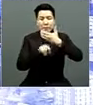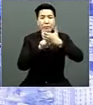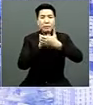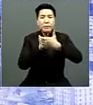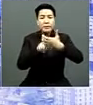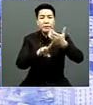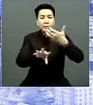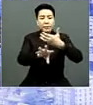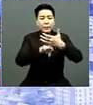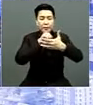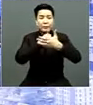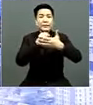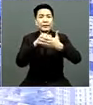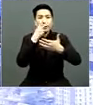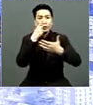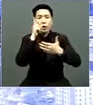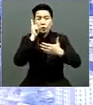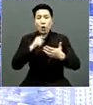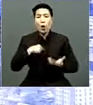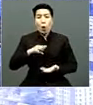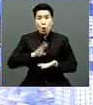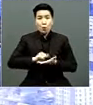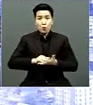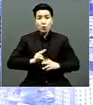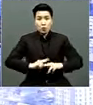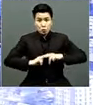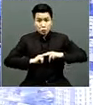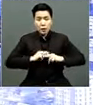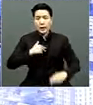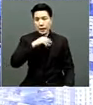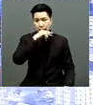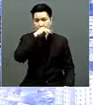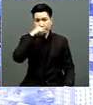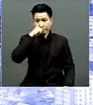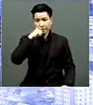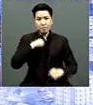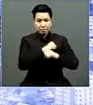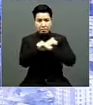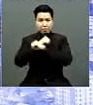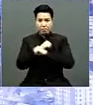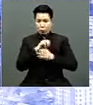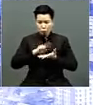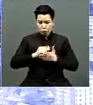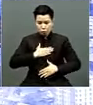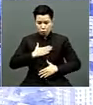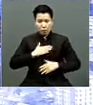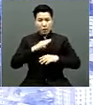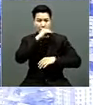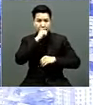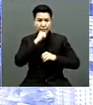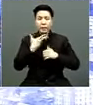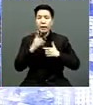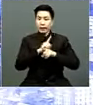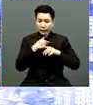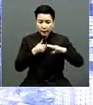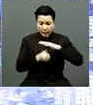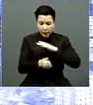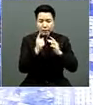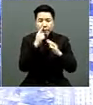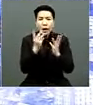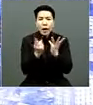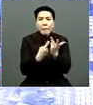ใจในการปกป้องข้อมูลส่วนบุคคลให้กับประชาชนด้วยอันนี้ก็เป็นเรื่องที่เป็นหลักการนะครับส่วนท